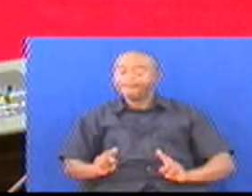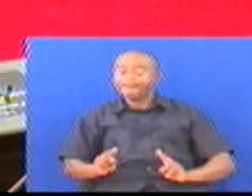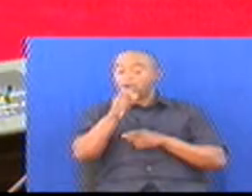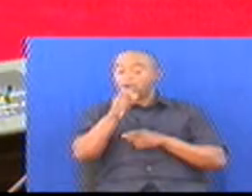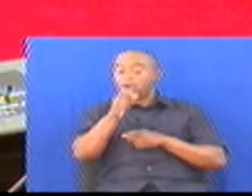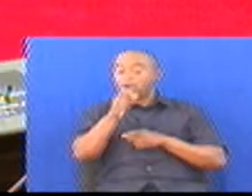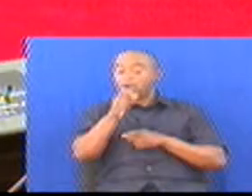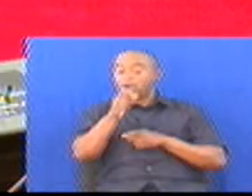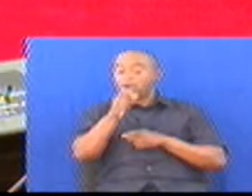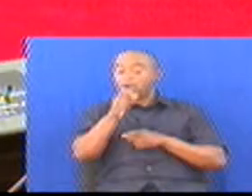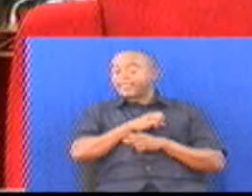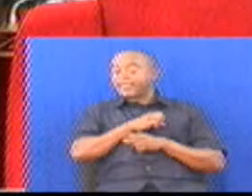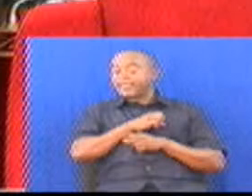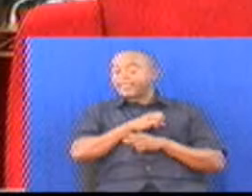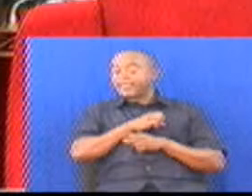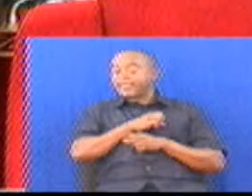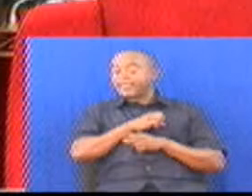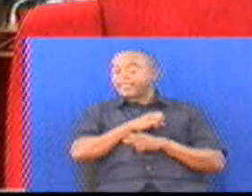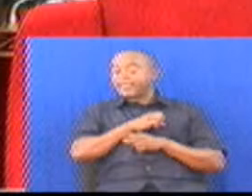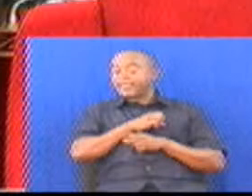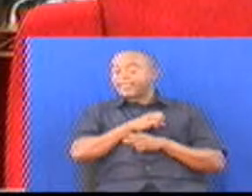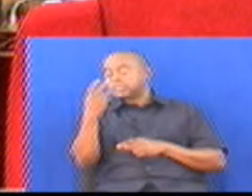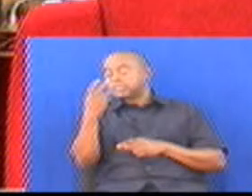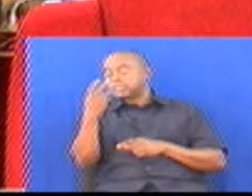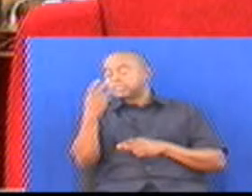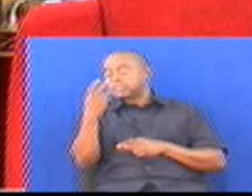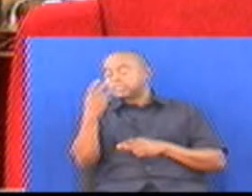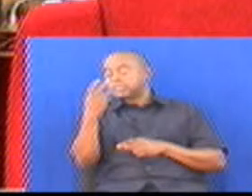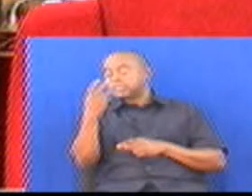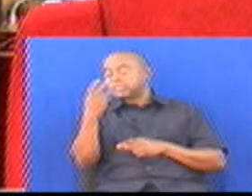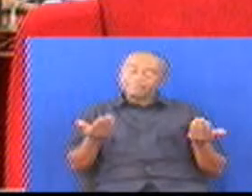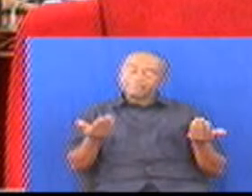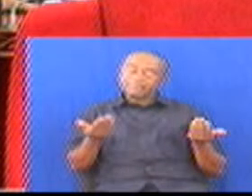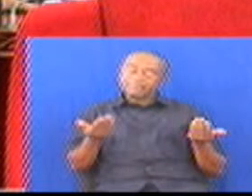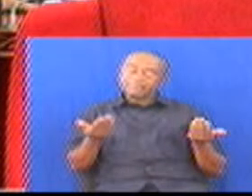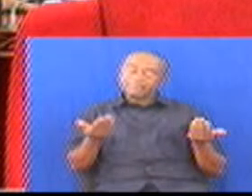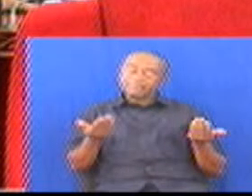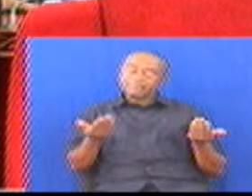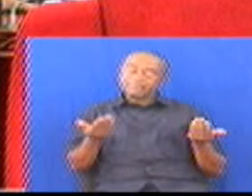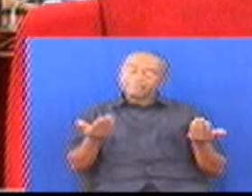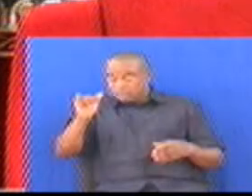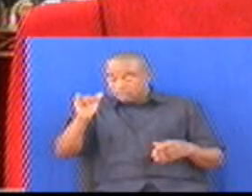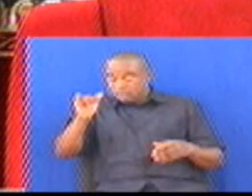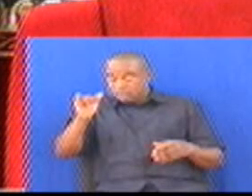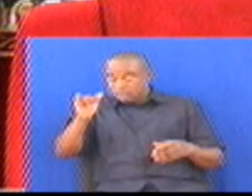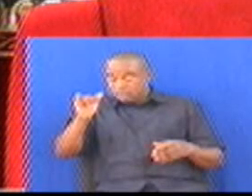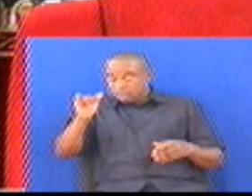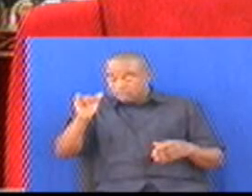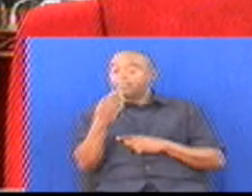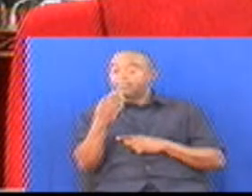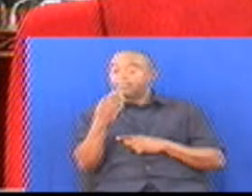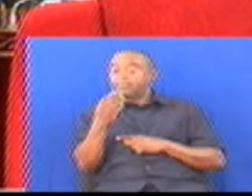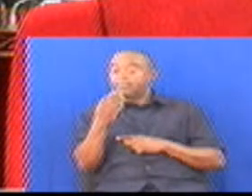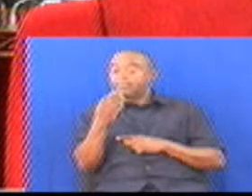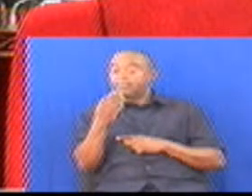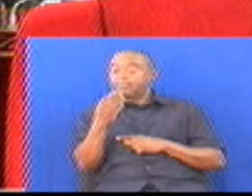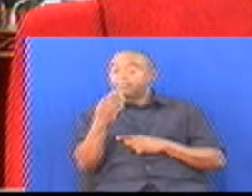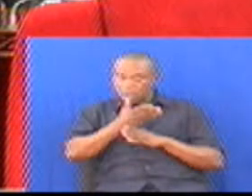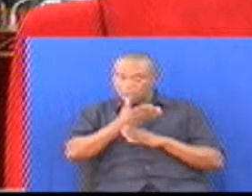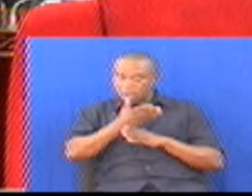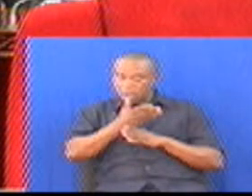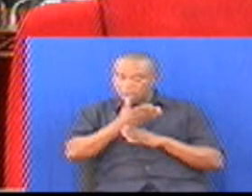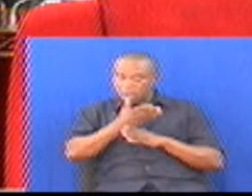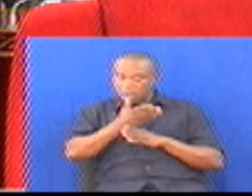1,200 na tani 400 za mizigo katika ziwa Victoria na ujenzi wa chelezo. Ukarabati wa meli ya MV Victoria na